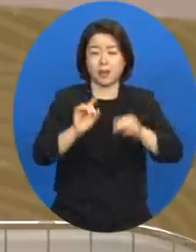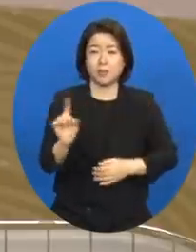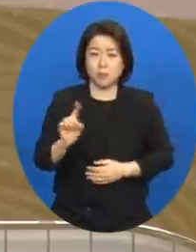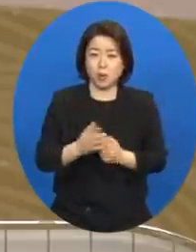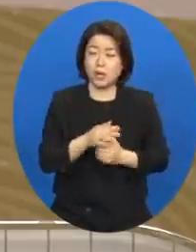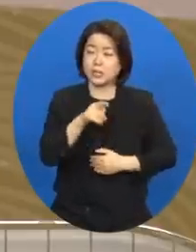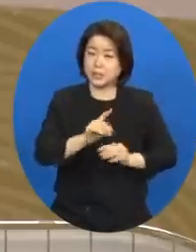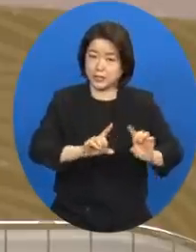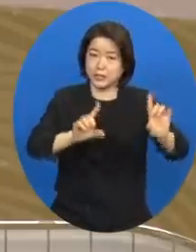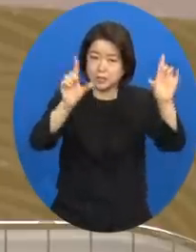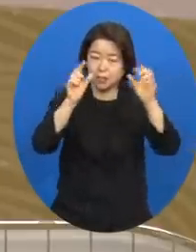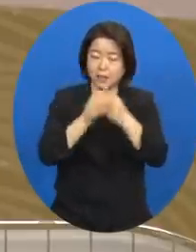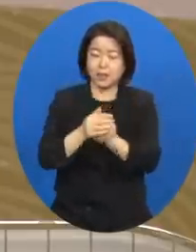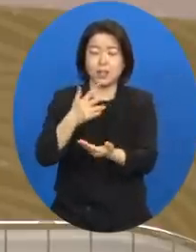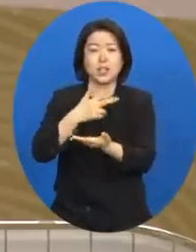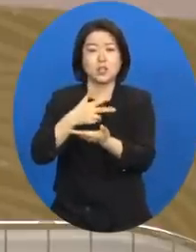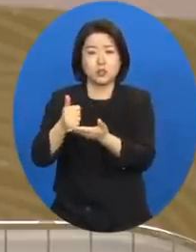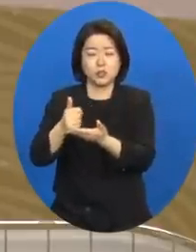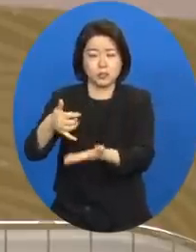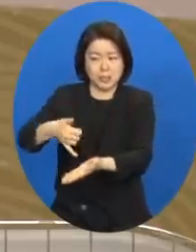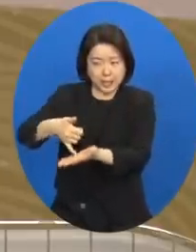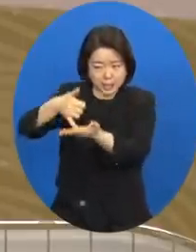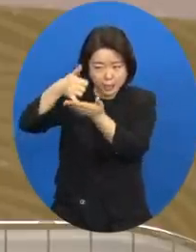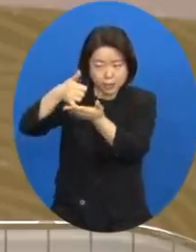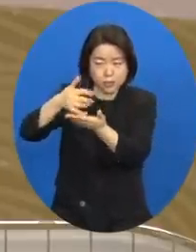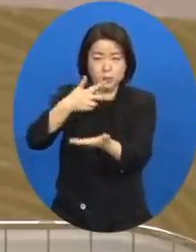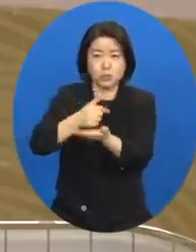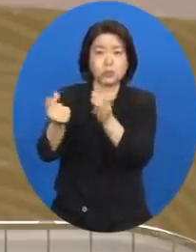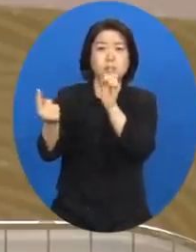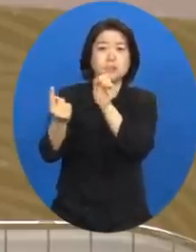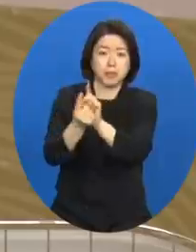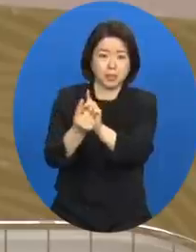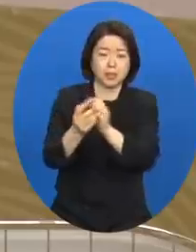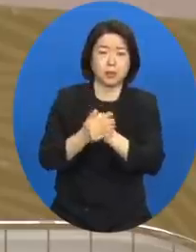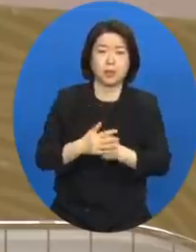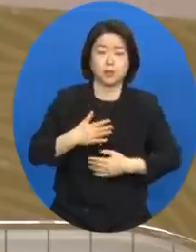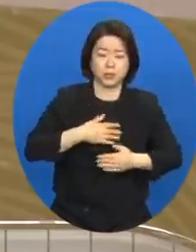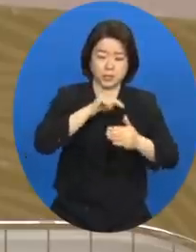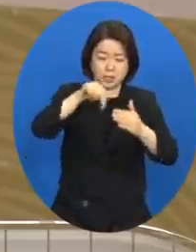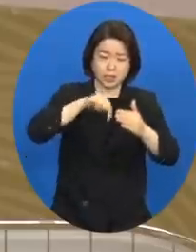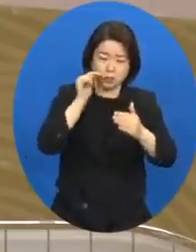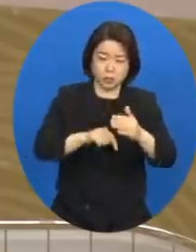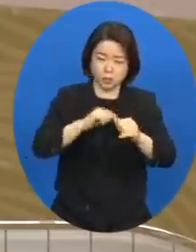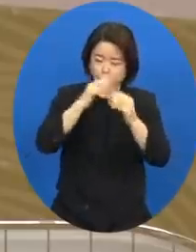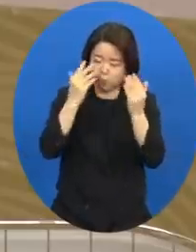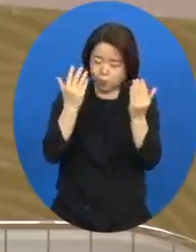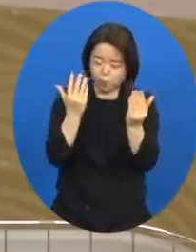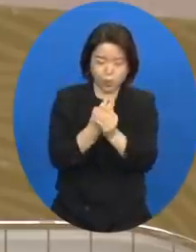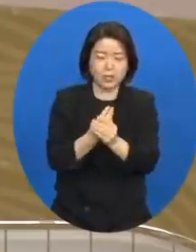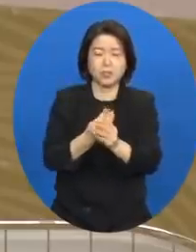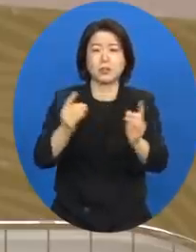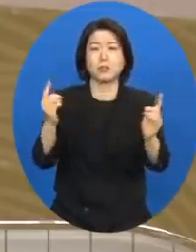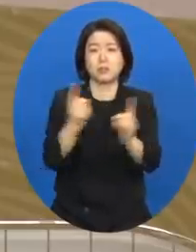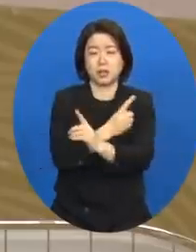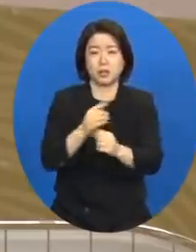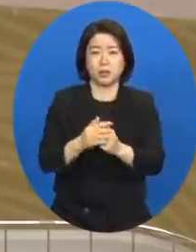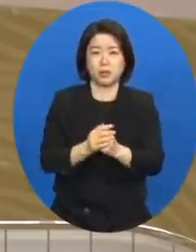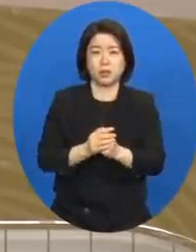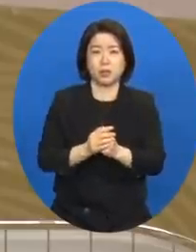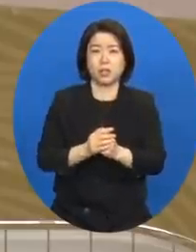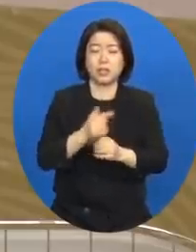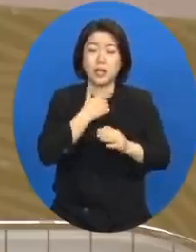그날 주님 인격적으로 주님을 만나고 제 속이 완전히 뒤집어졌어요. 제 소원이 바뀌어버렸어요.